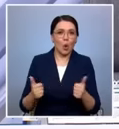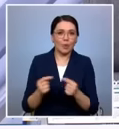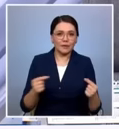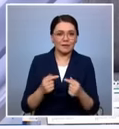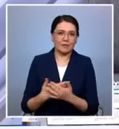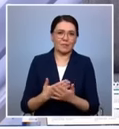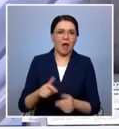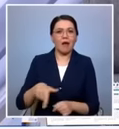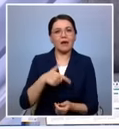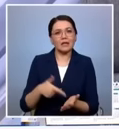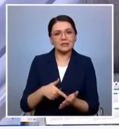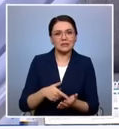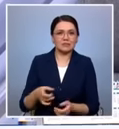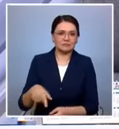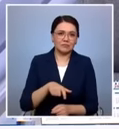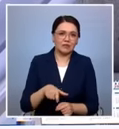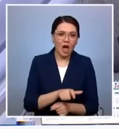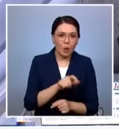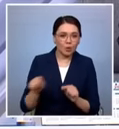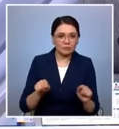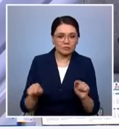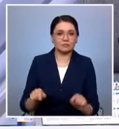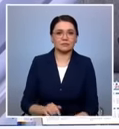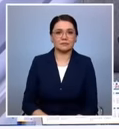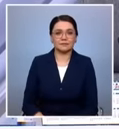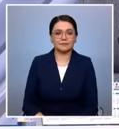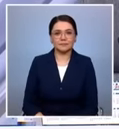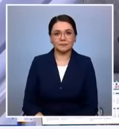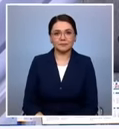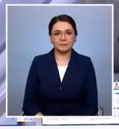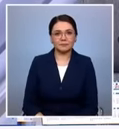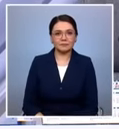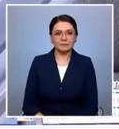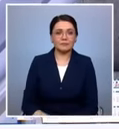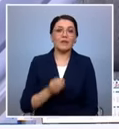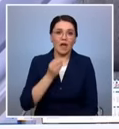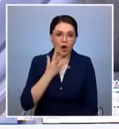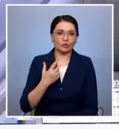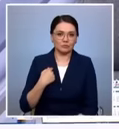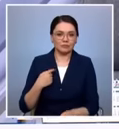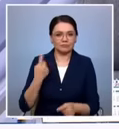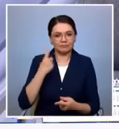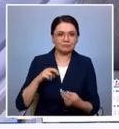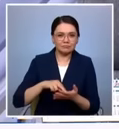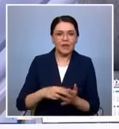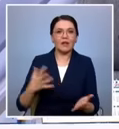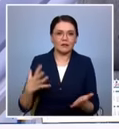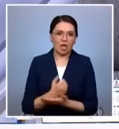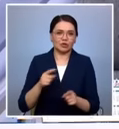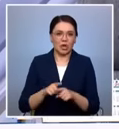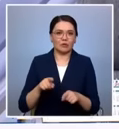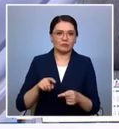тему. Но Хабиров правда считает, что давить, дожимать, выжимать – это основная задача власти. Вот это у